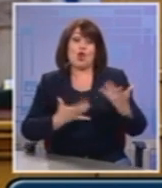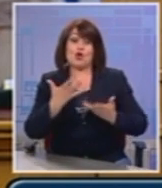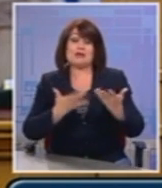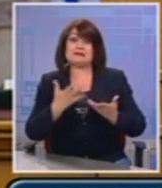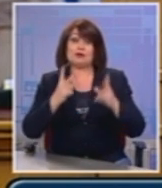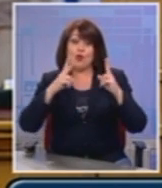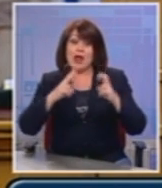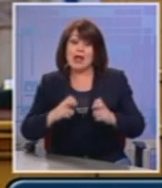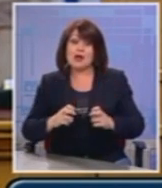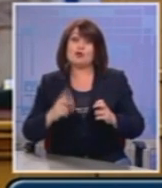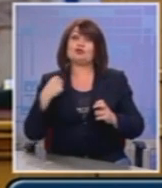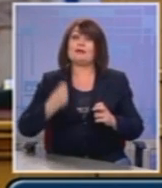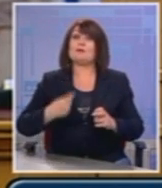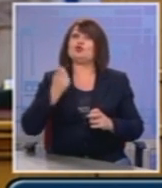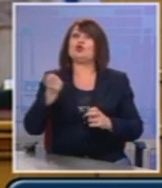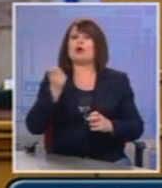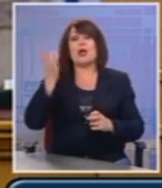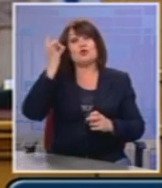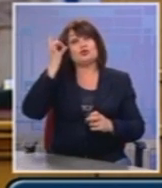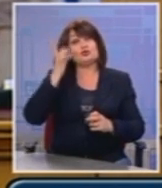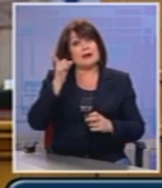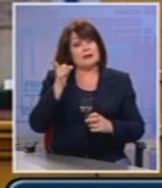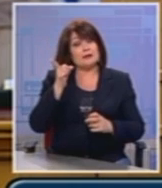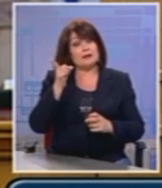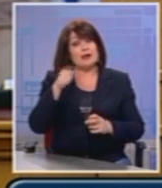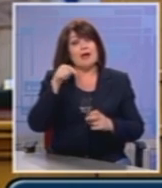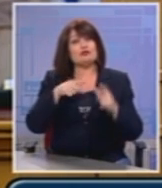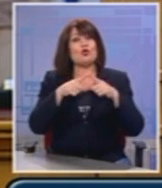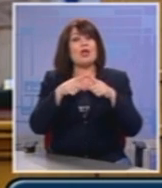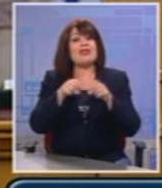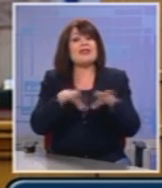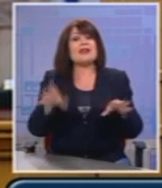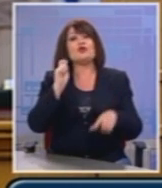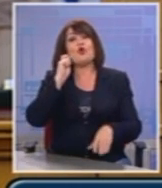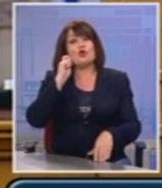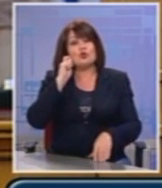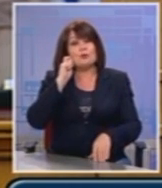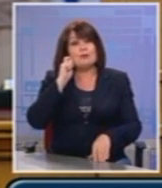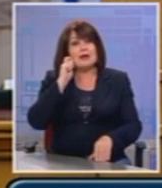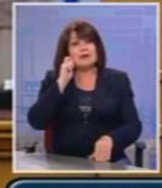έλεγχος του δημοσίου χρέους της χώρας μας αυτό το δίκτυο λέγεται